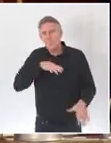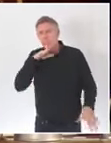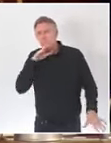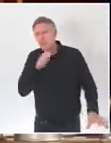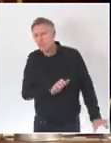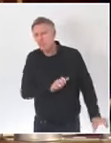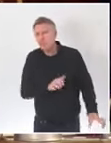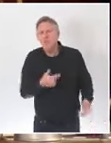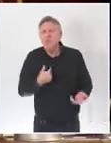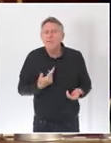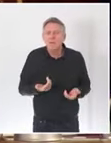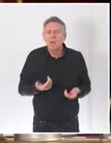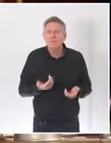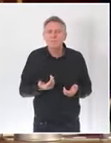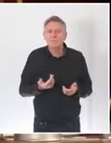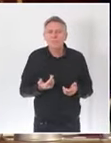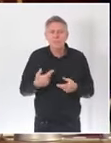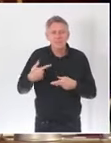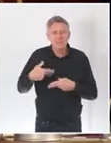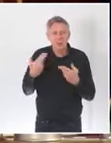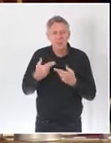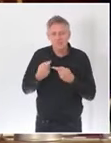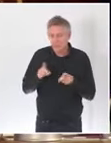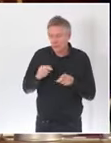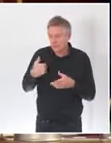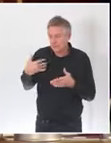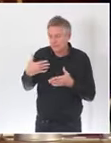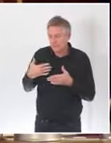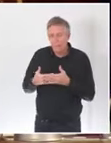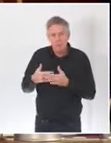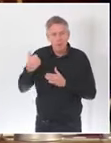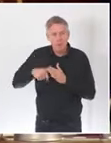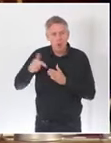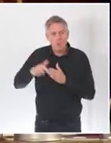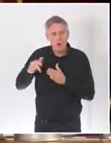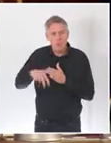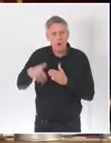de la séquence démocratique qui vient de s'écouler ces derniers mois.